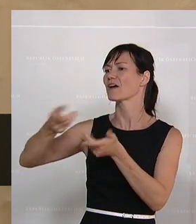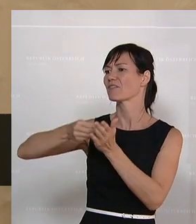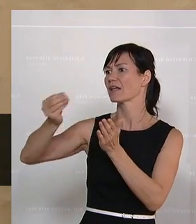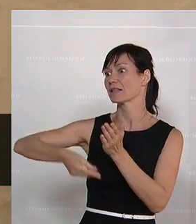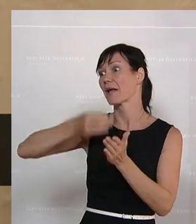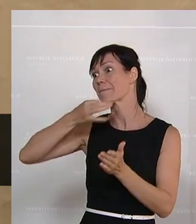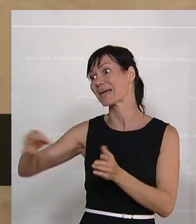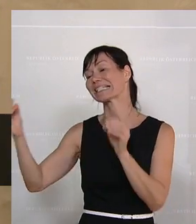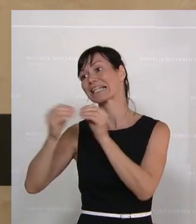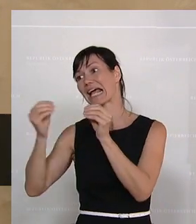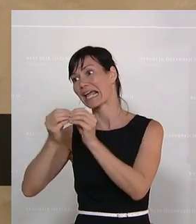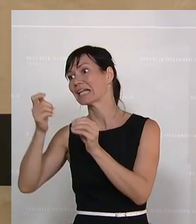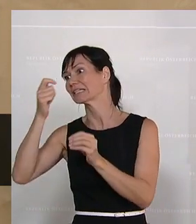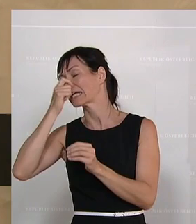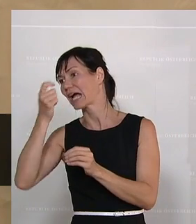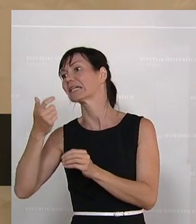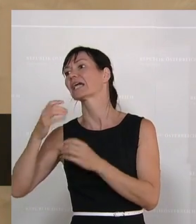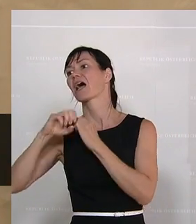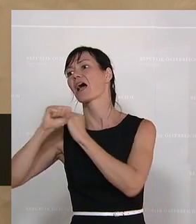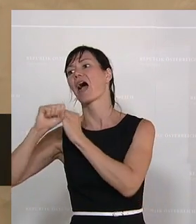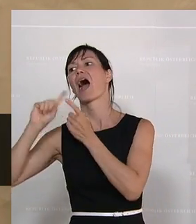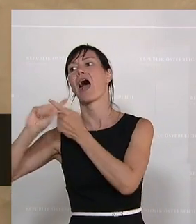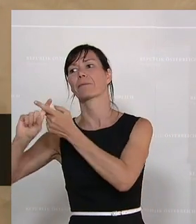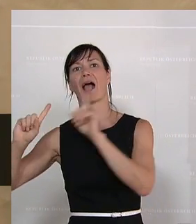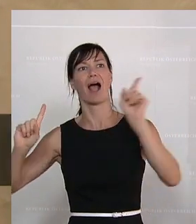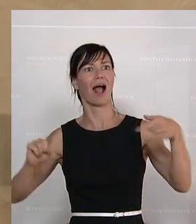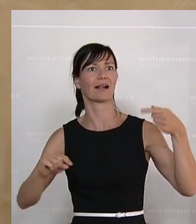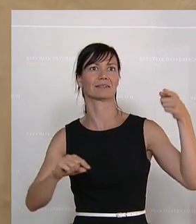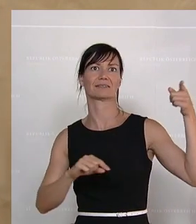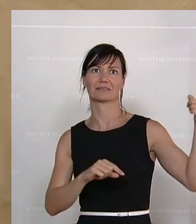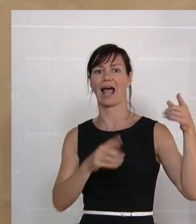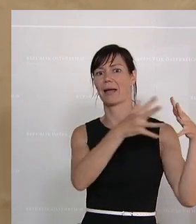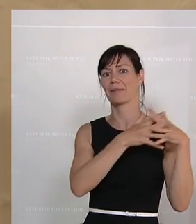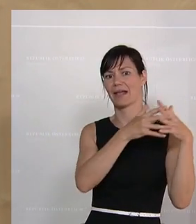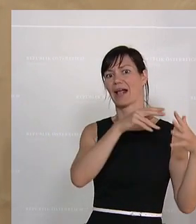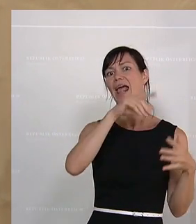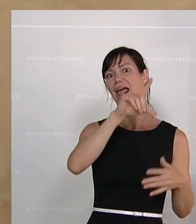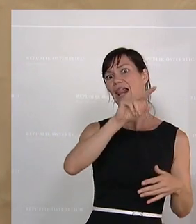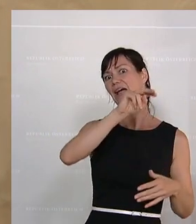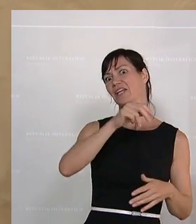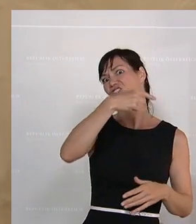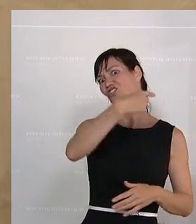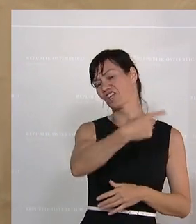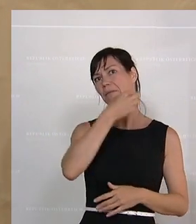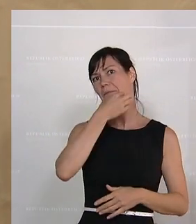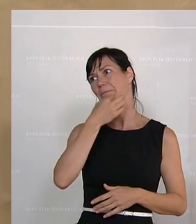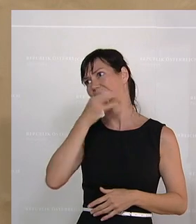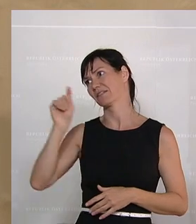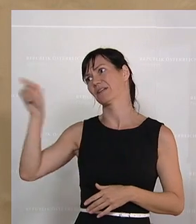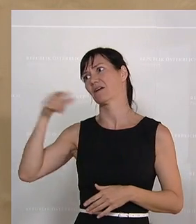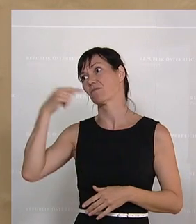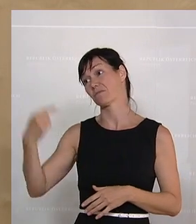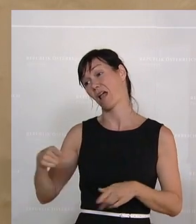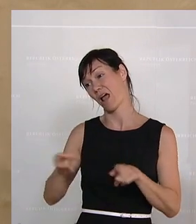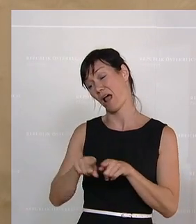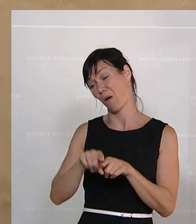erdgas von putin als von amerikanischem lng also kann uns einen der eigenen partei familie bis hin zur ordnung